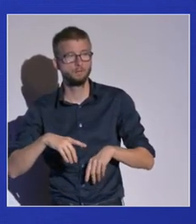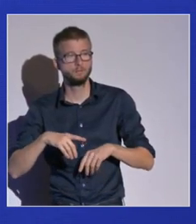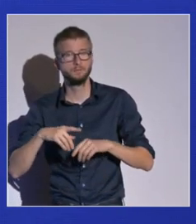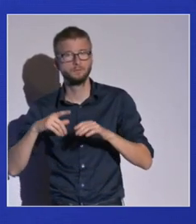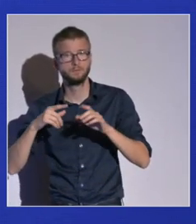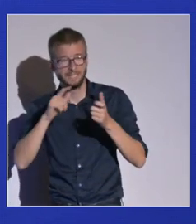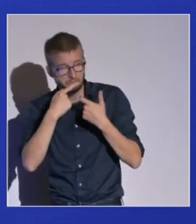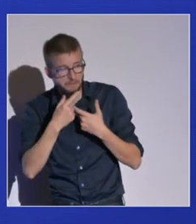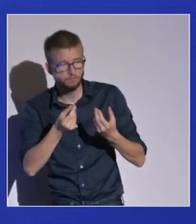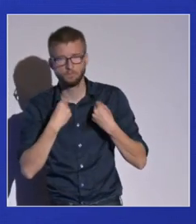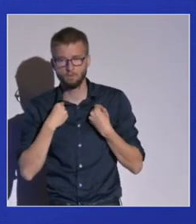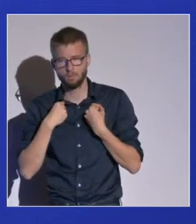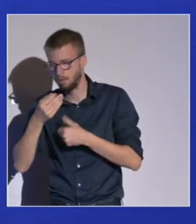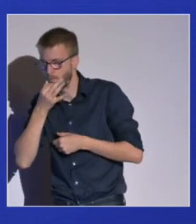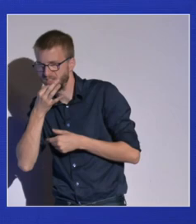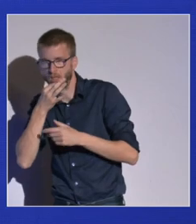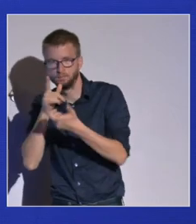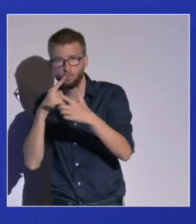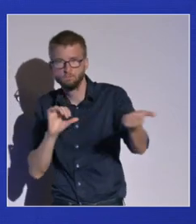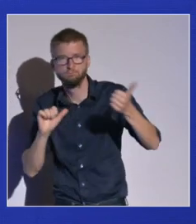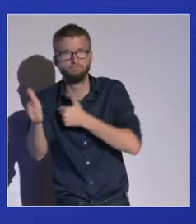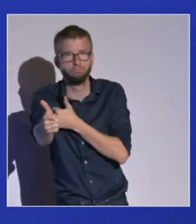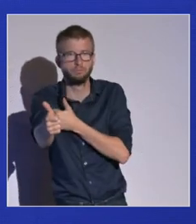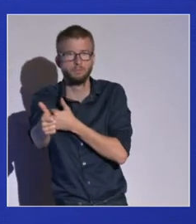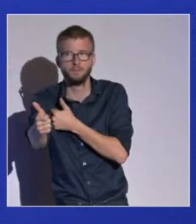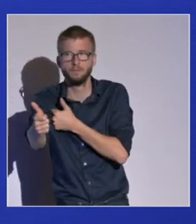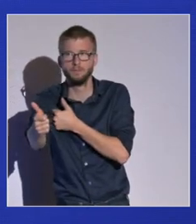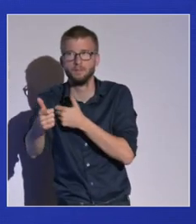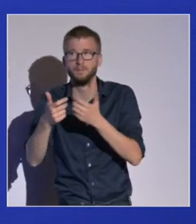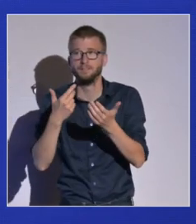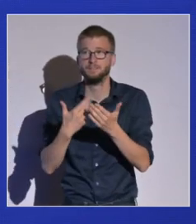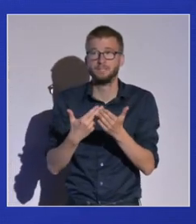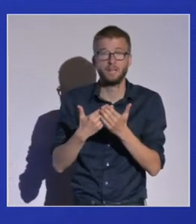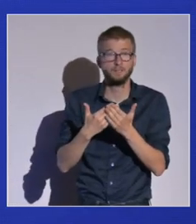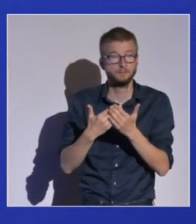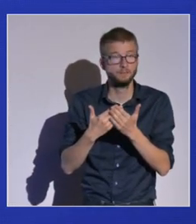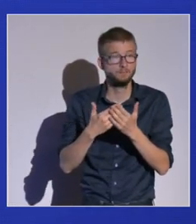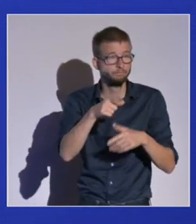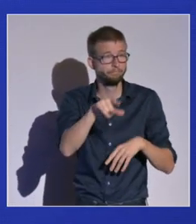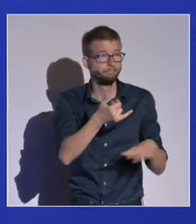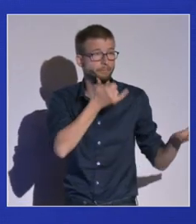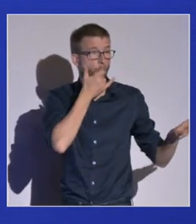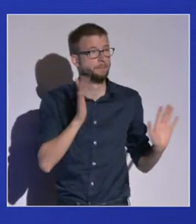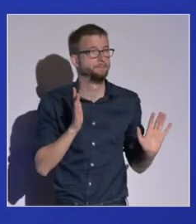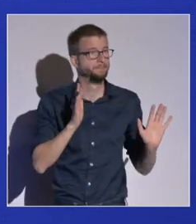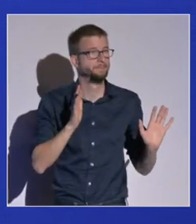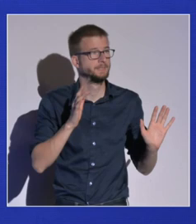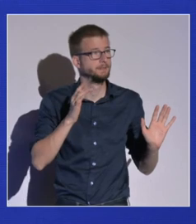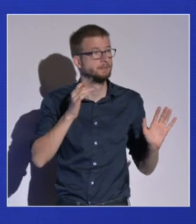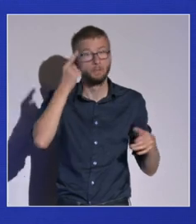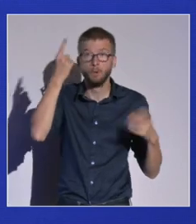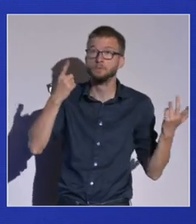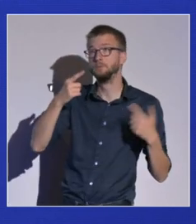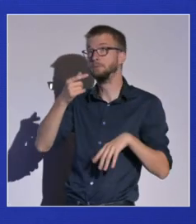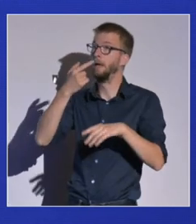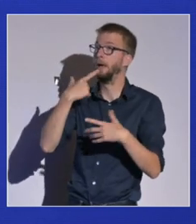concurrents indépassables dans la compétition internationale, alors c'est que vous vous mettez le doigt dans l'œil jusqu'à l'omoplate. C'est